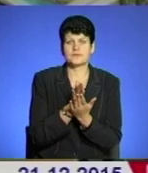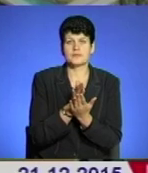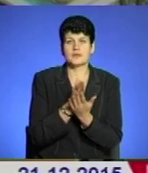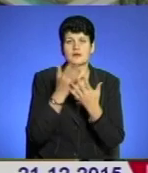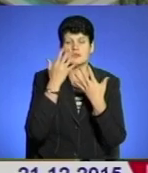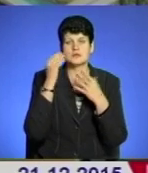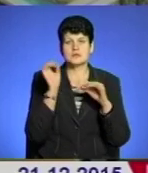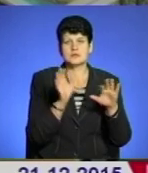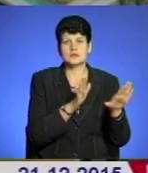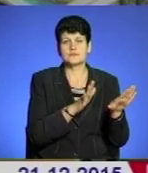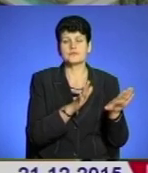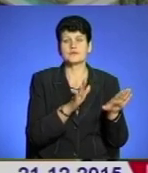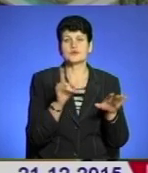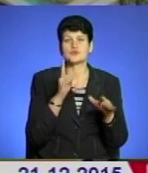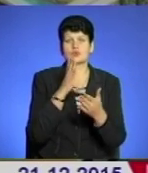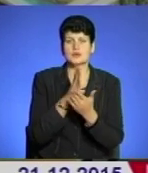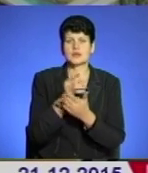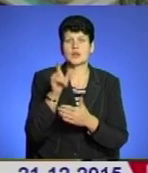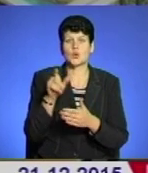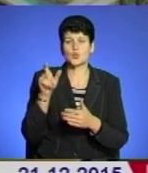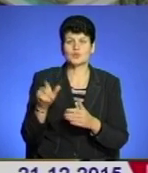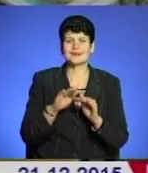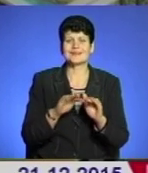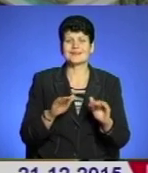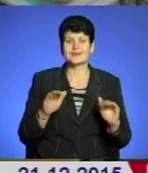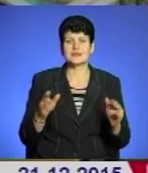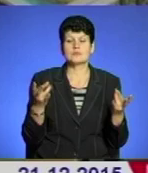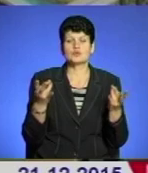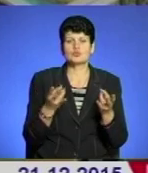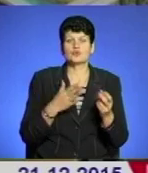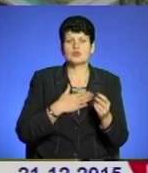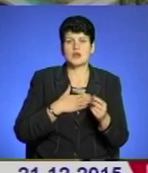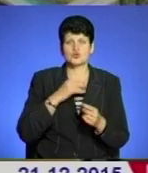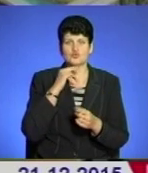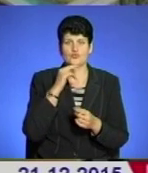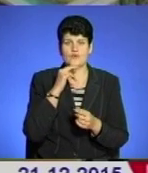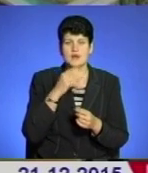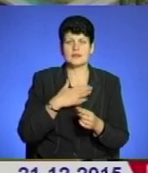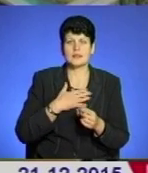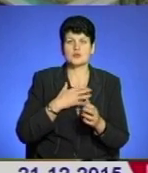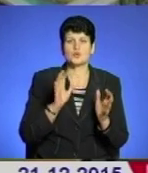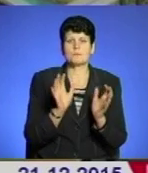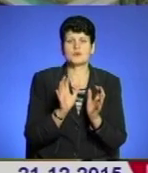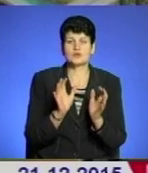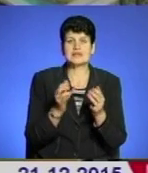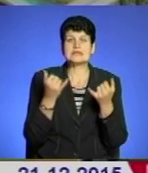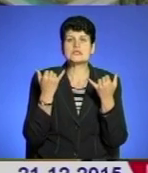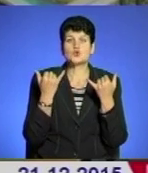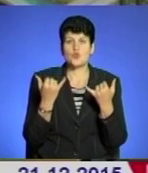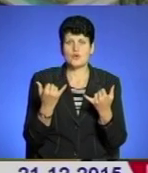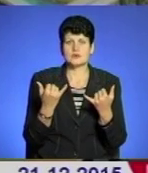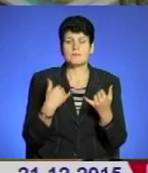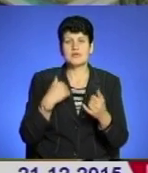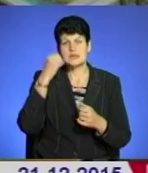знедолені, що поряд є люди, діти, які потребують нашої уваги, нашого піклування. І сьогодні